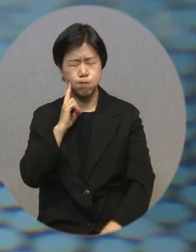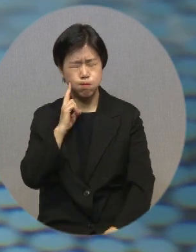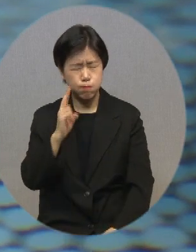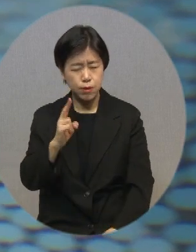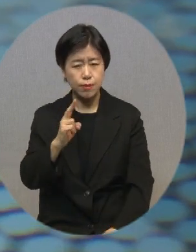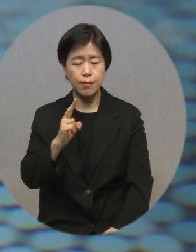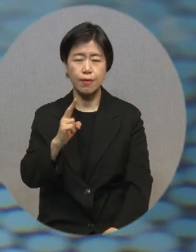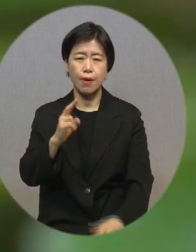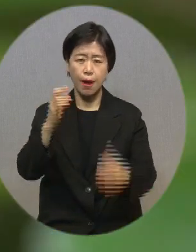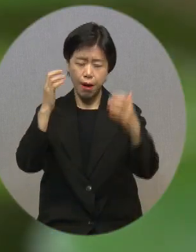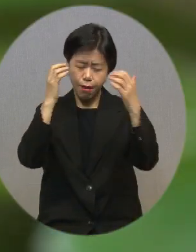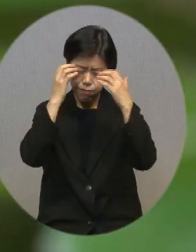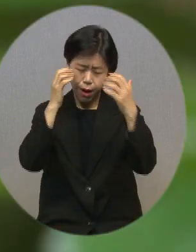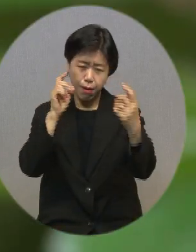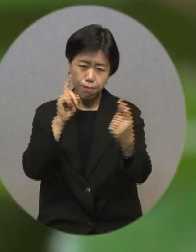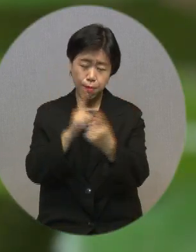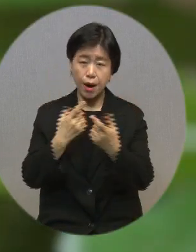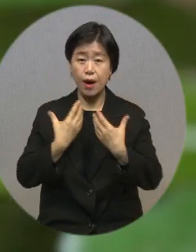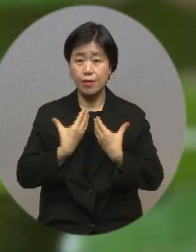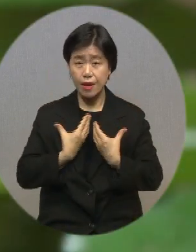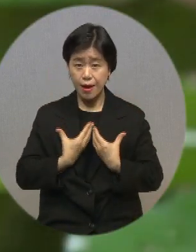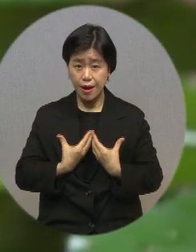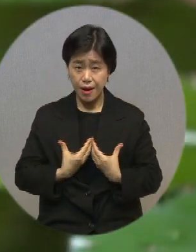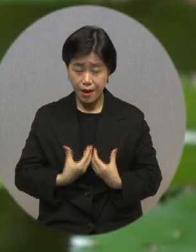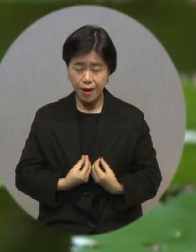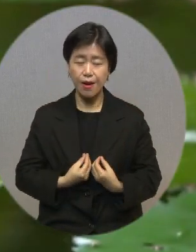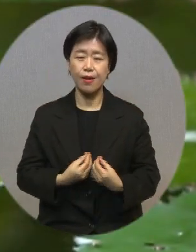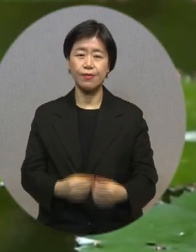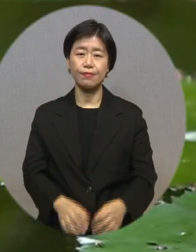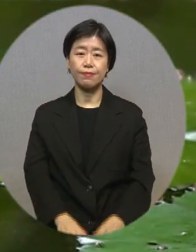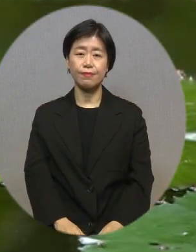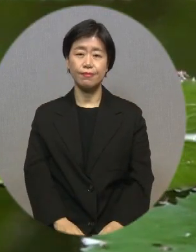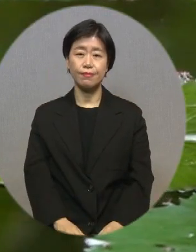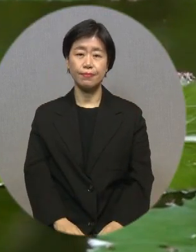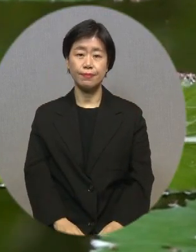시련에 찾아도 하겠지만